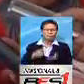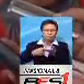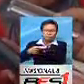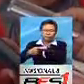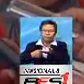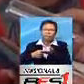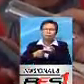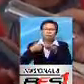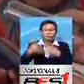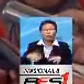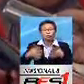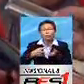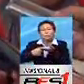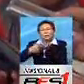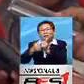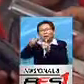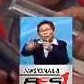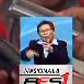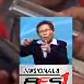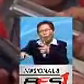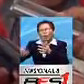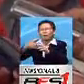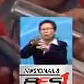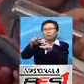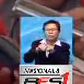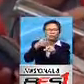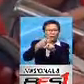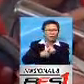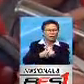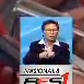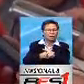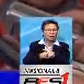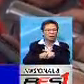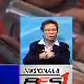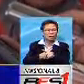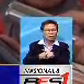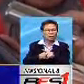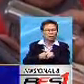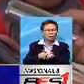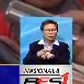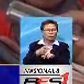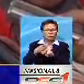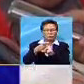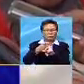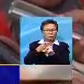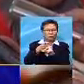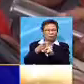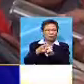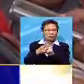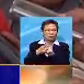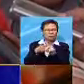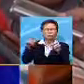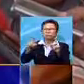Berbincang dengan beberapa pihak termasuk juga daripada daripada Muspe, salah satu